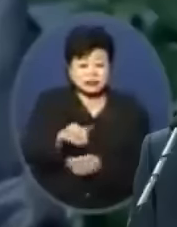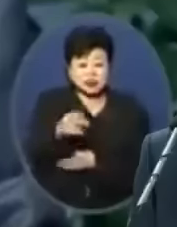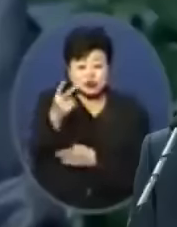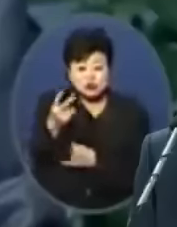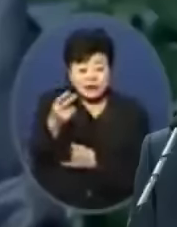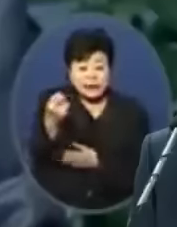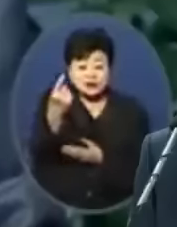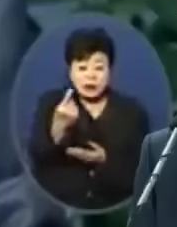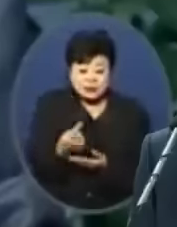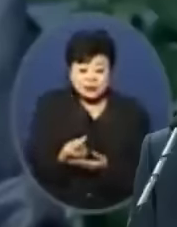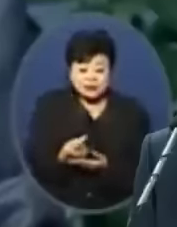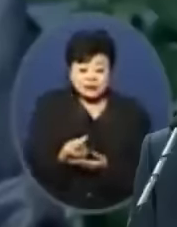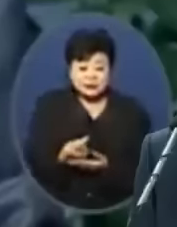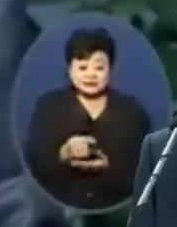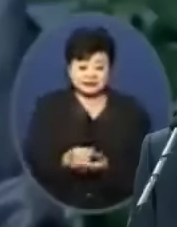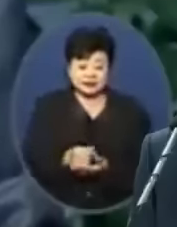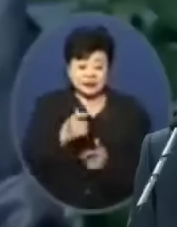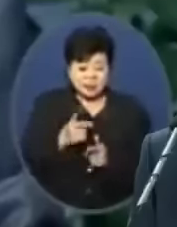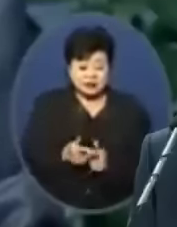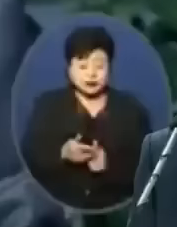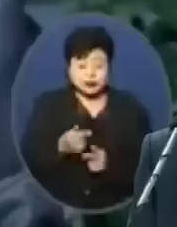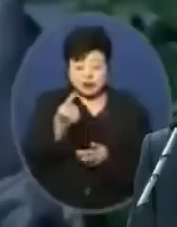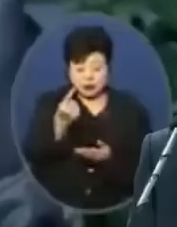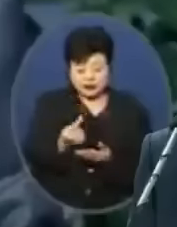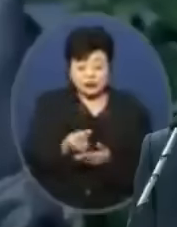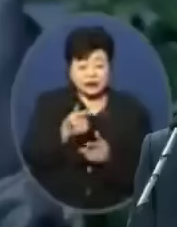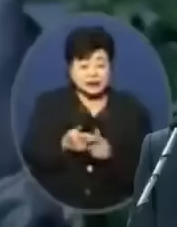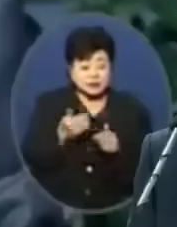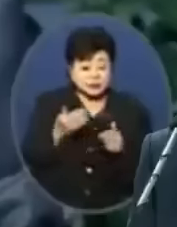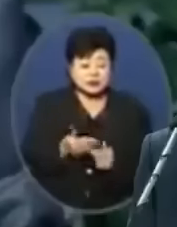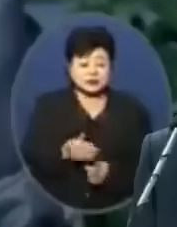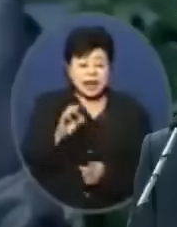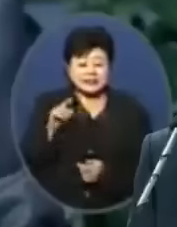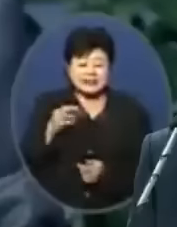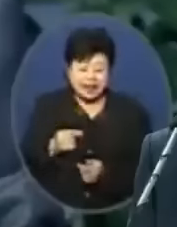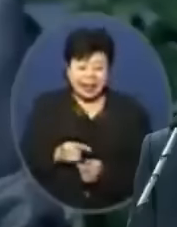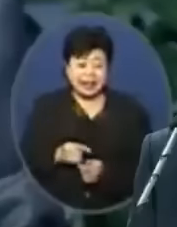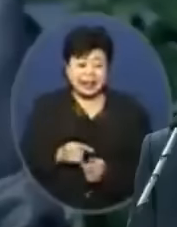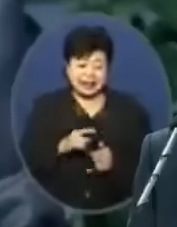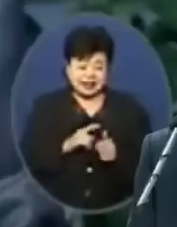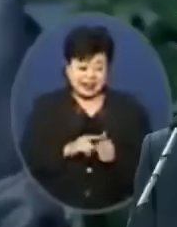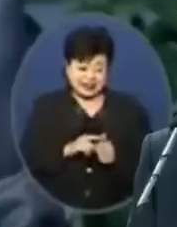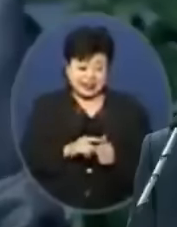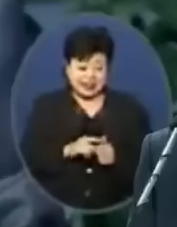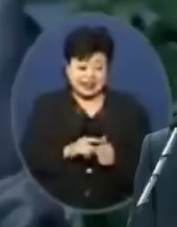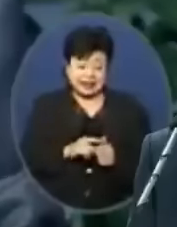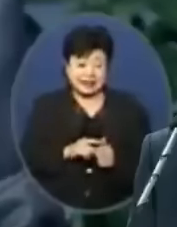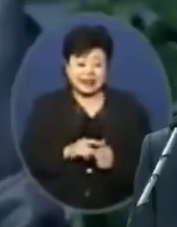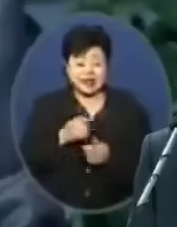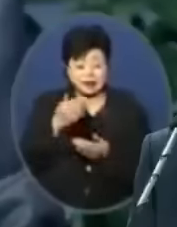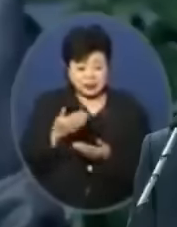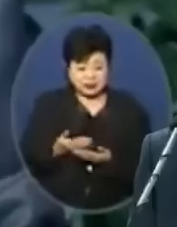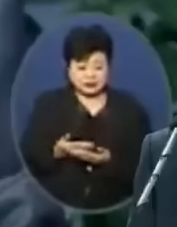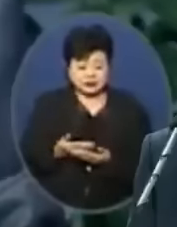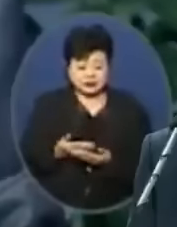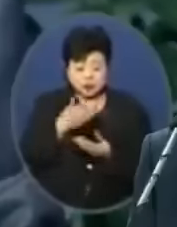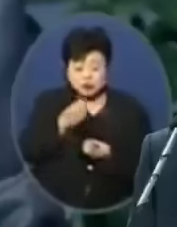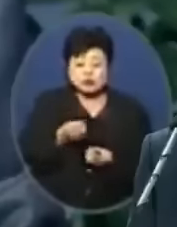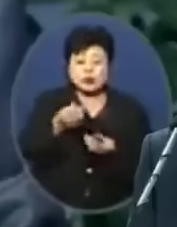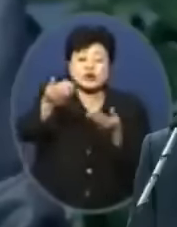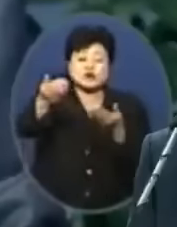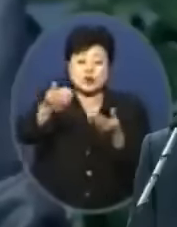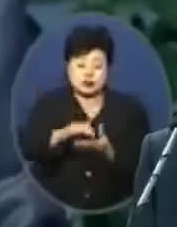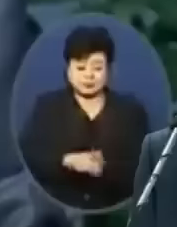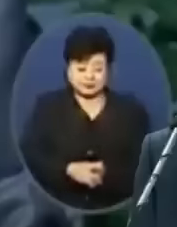물고기 두 마리를 가지고 예수님께 오니 예수님이 안드레의 헌물을 받아서 축복해